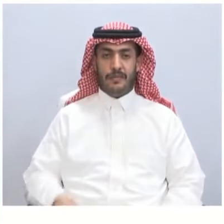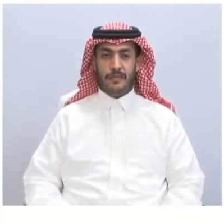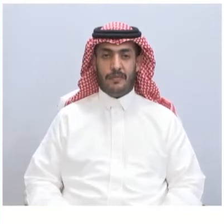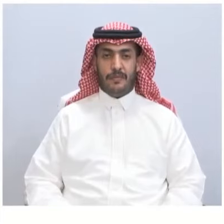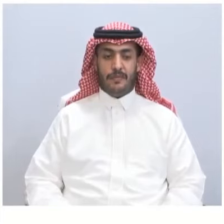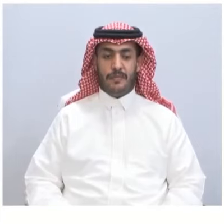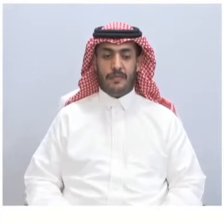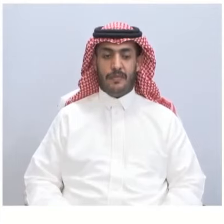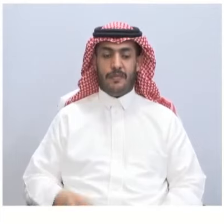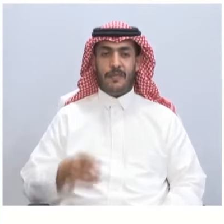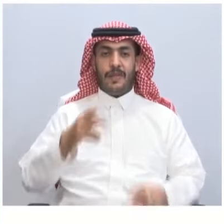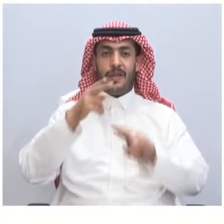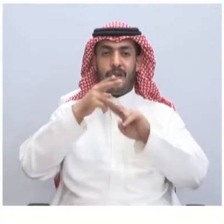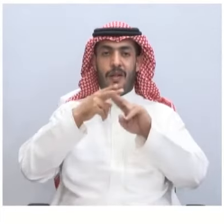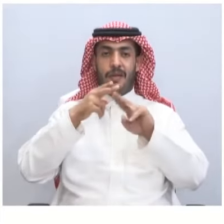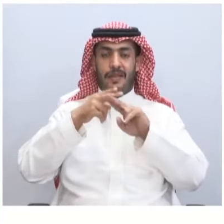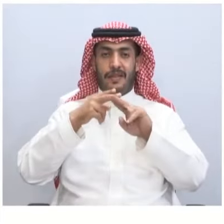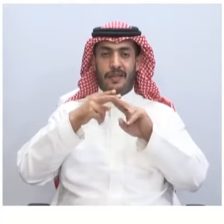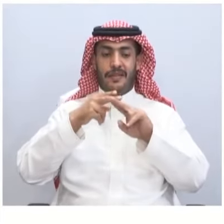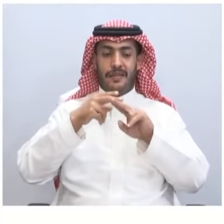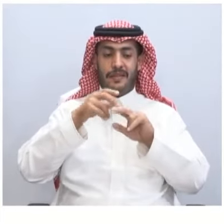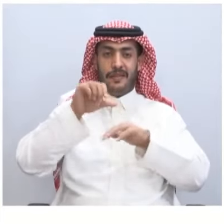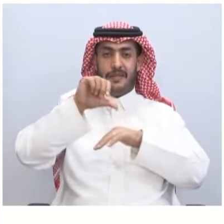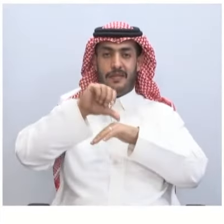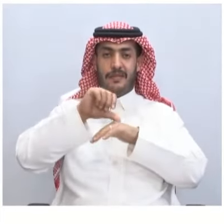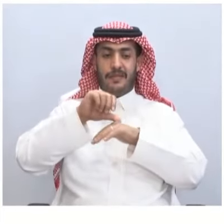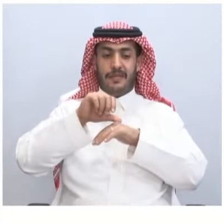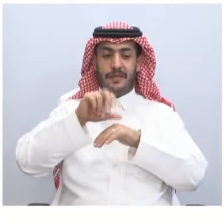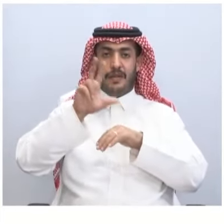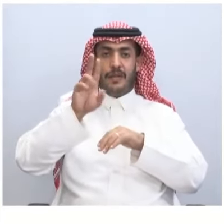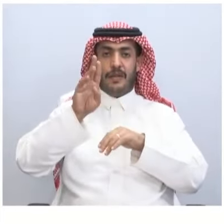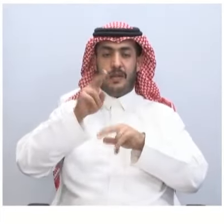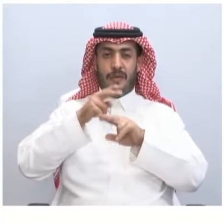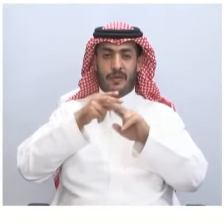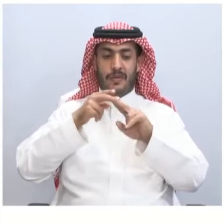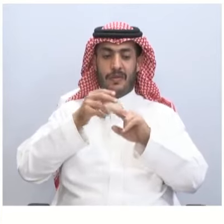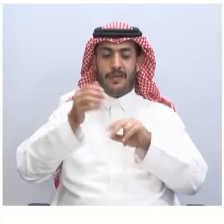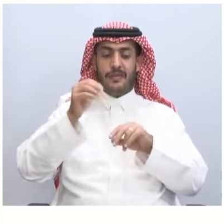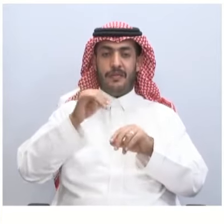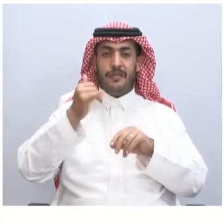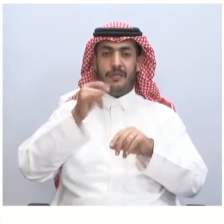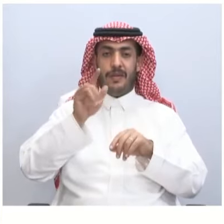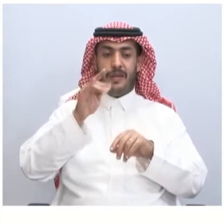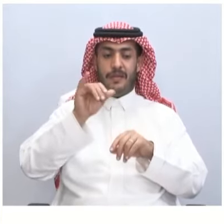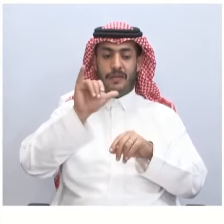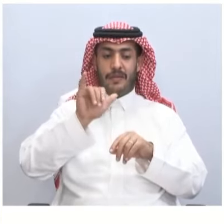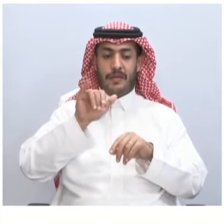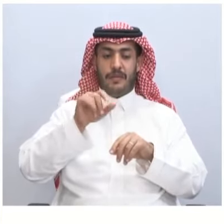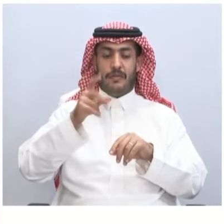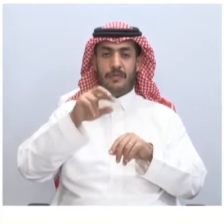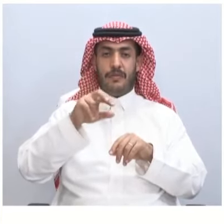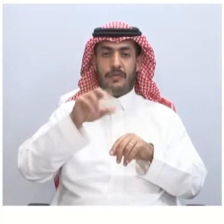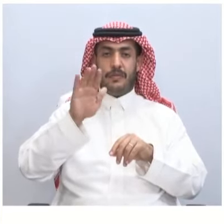والوكره دوله الكويت العاصمه الكويت اهم المدن الاحمدي